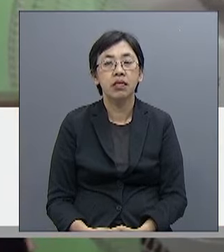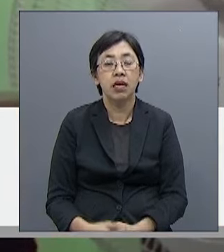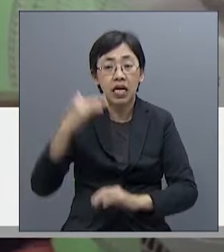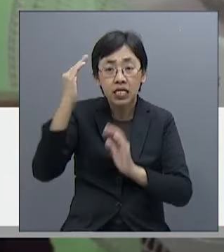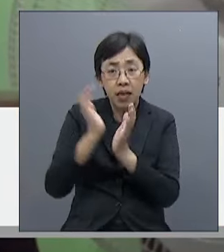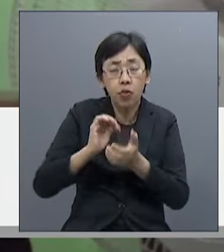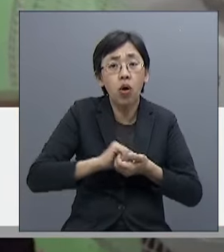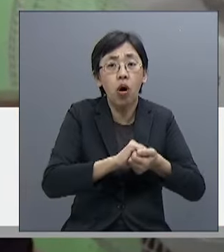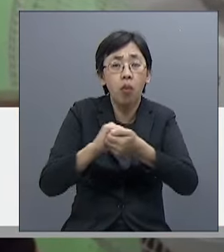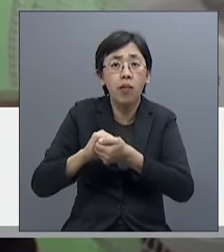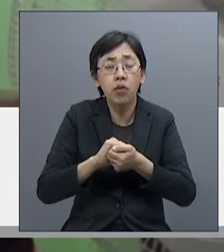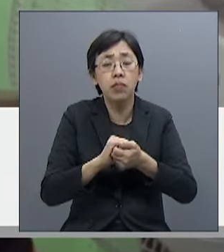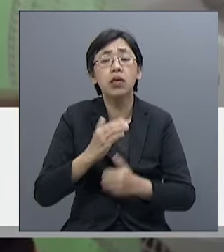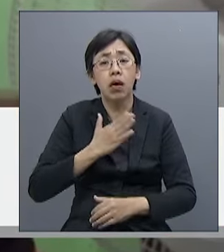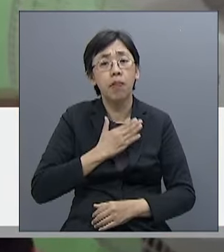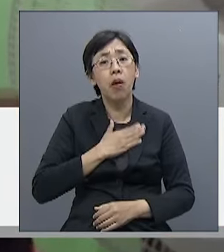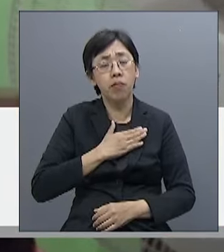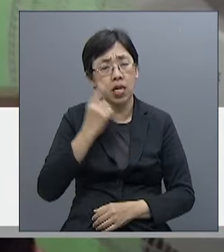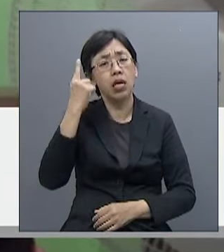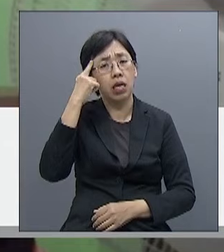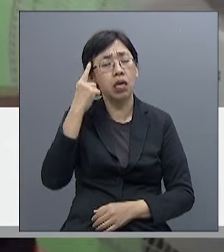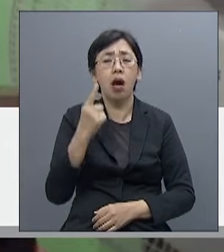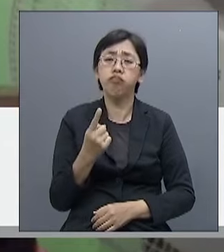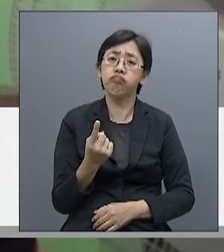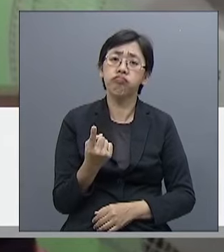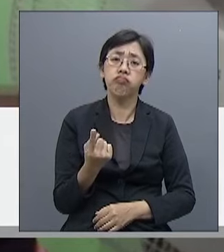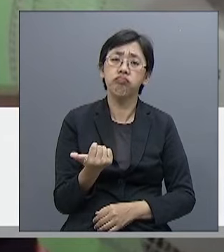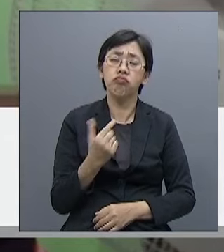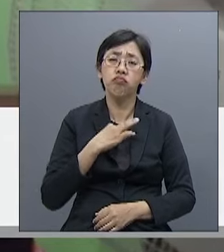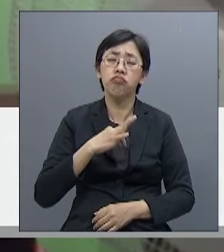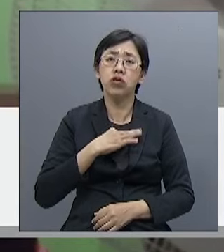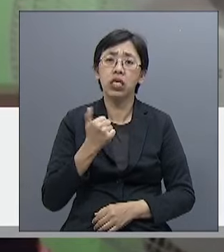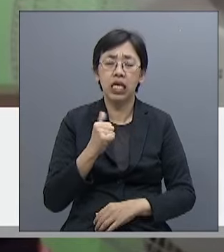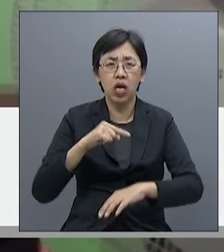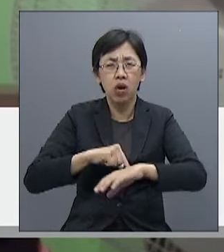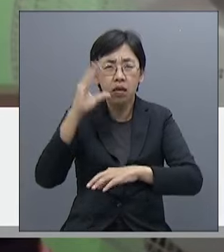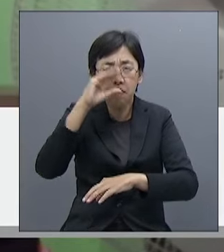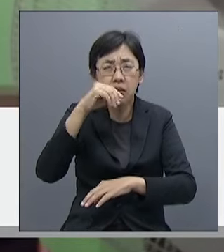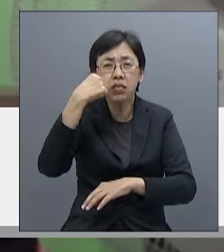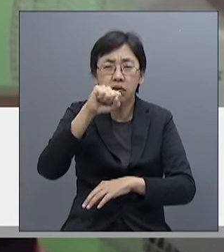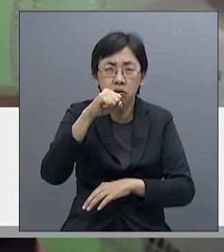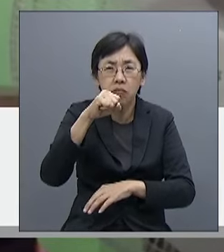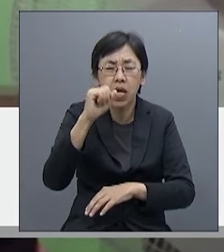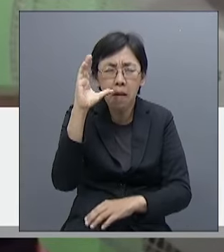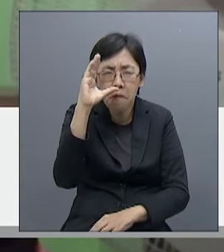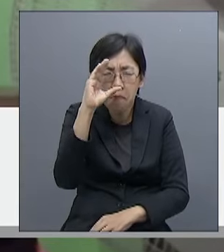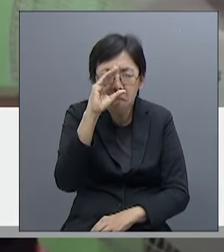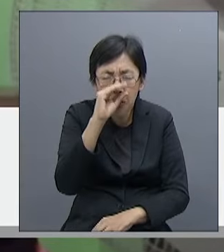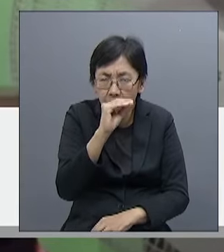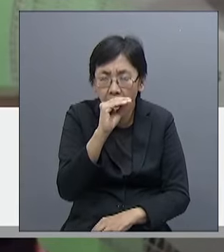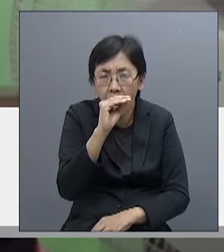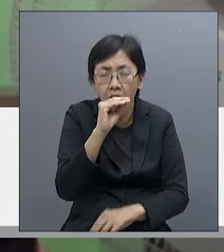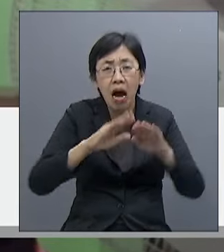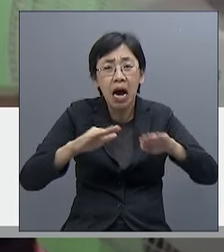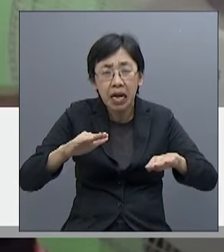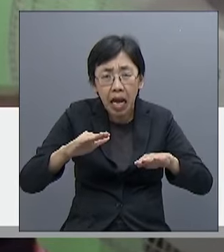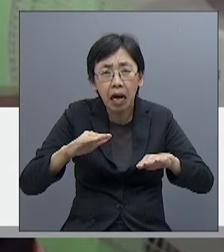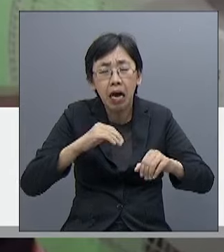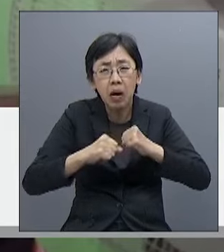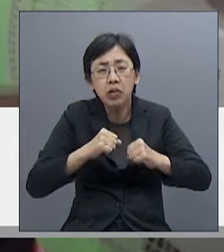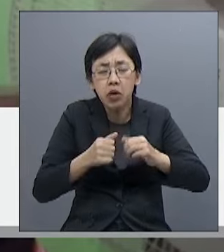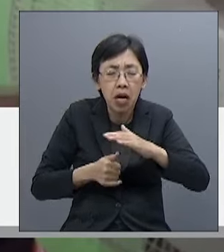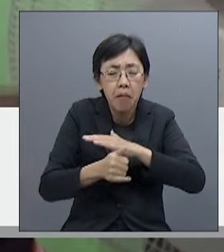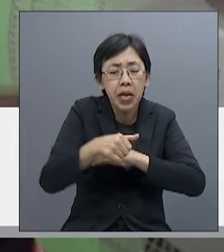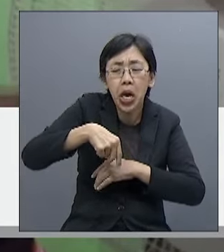เห็นสำหรับส่วนตัวผมผมเห็นด้วยเพราะว่าเวลา 4กทเนี่ยมันก็ไม่ใช่เวลาที่เด็กจะต้องไปเดินโต๋เต๋